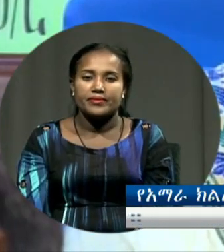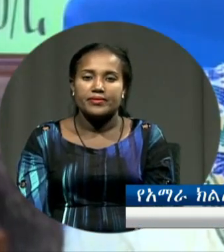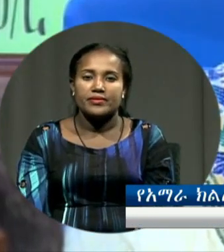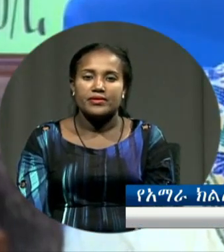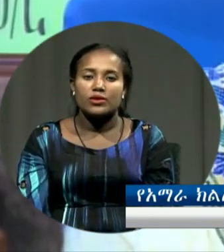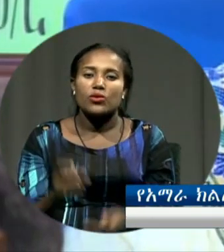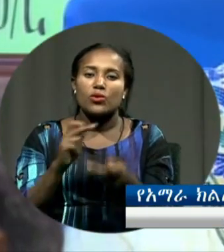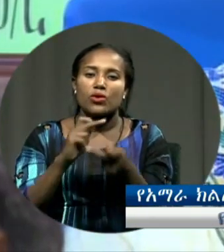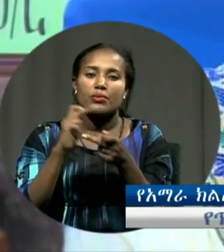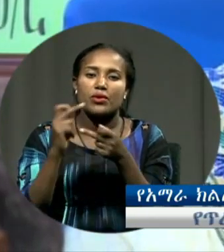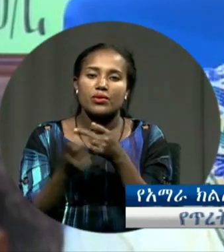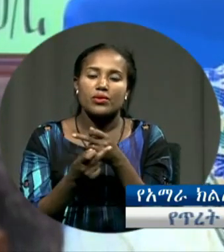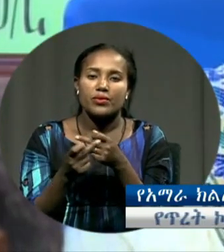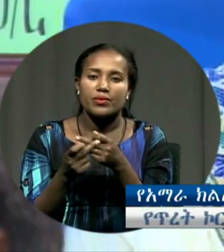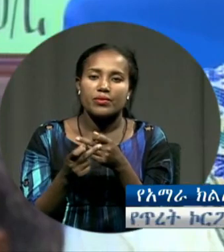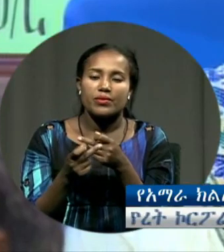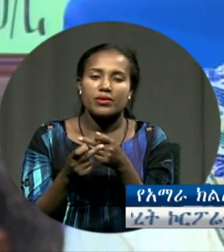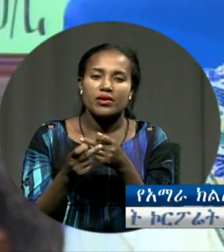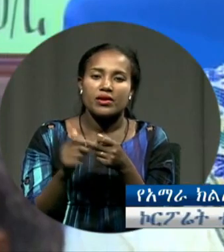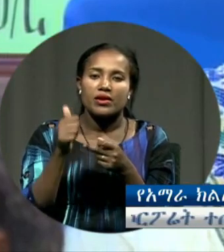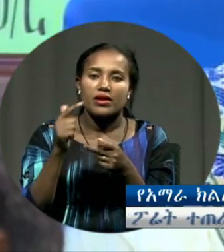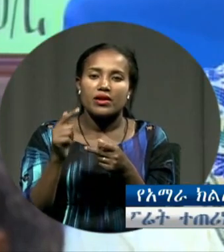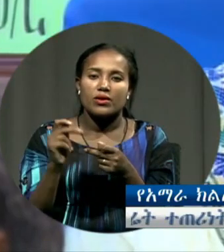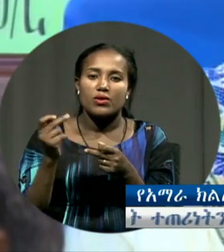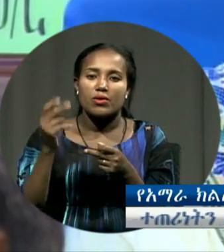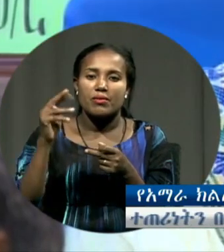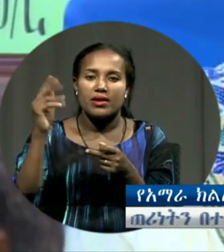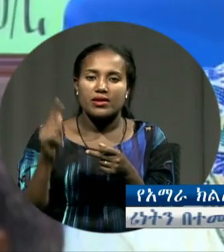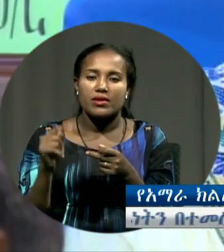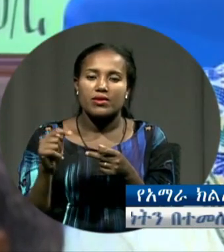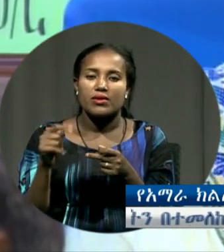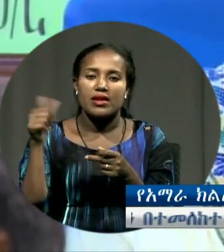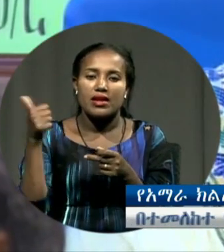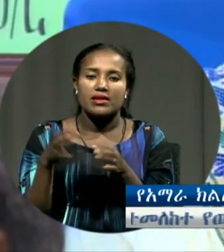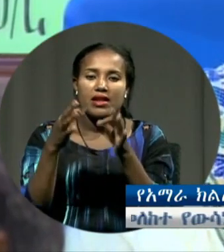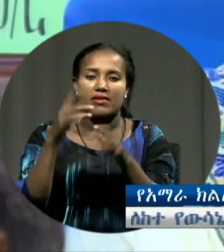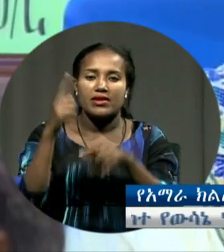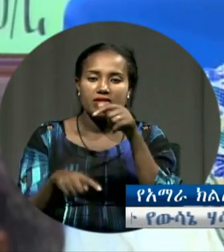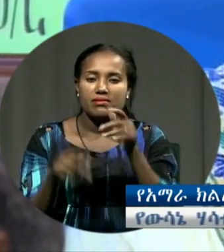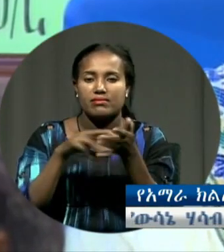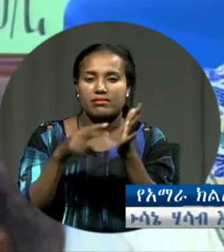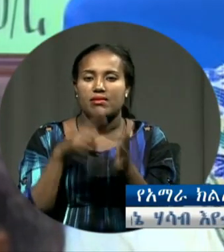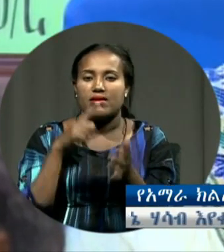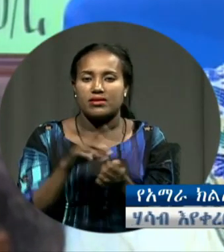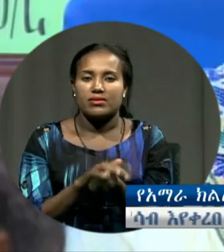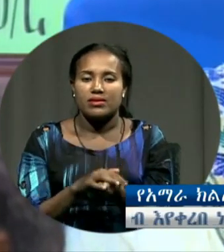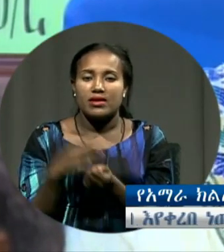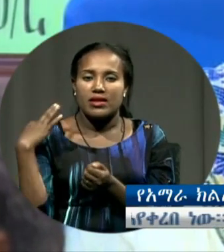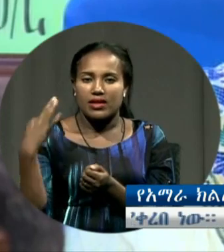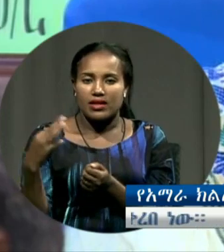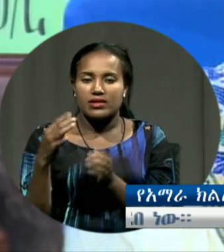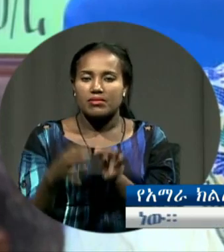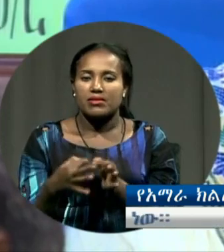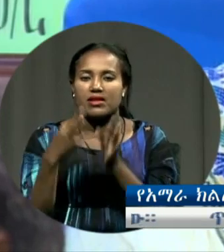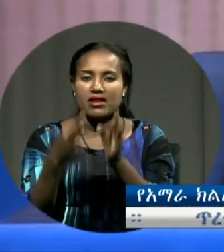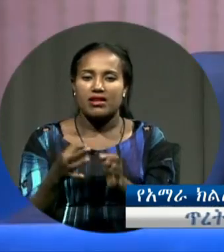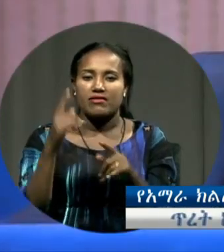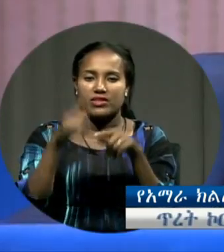ያው ኮርፖሬቱ ያው ኢንዶመንት ነው ማለት ለሌላ ሊተላለፍ አይችልም ማለት ነው። ለግለሰብ ሊተላለፍ